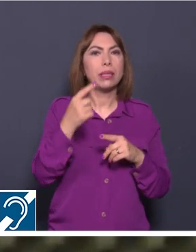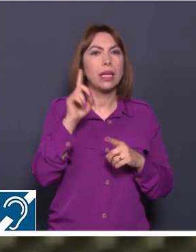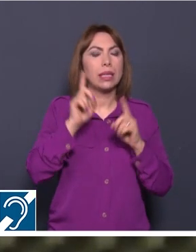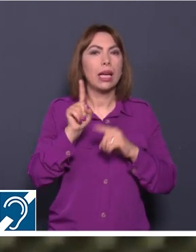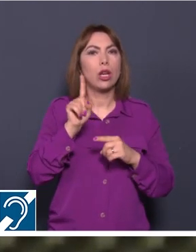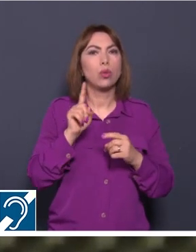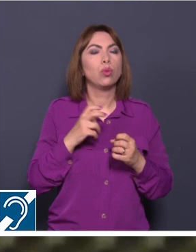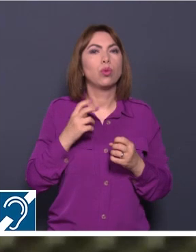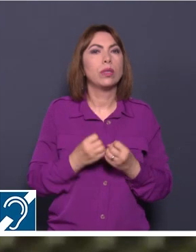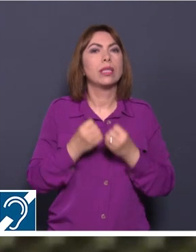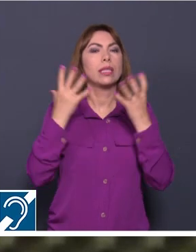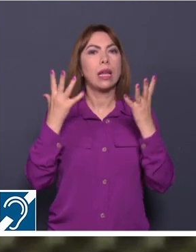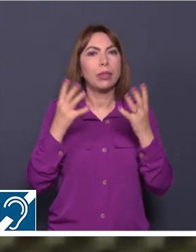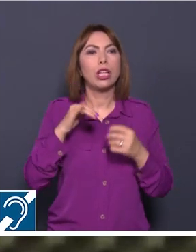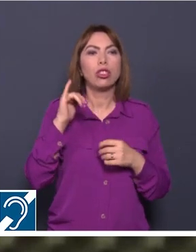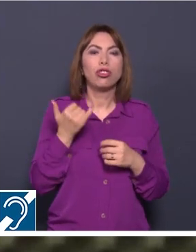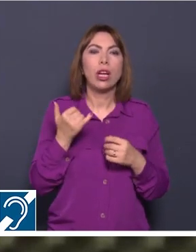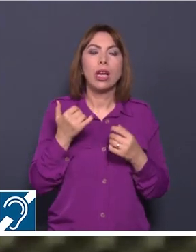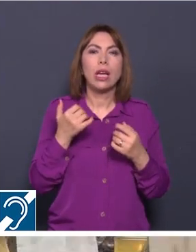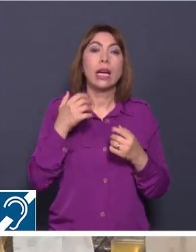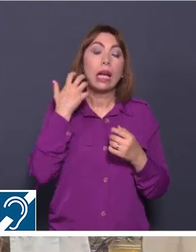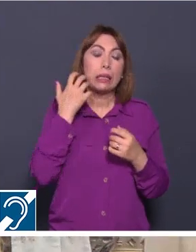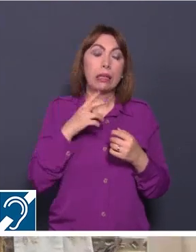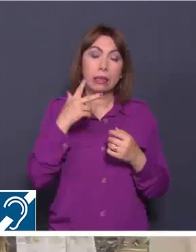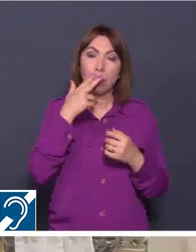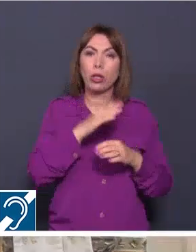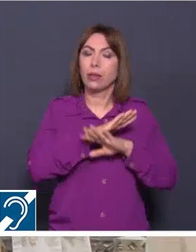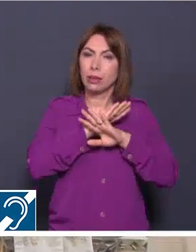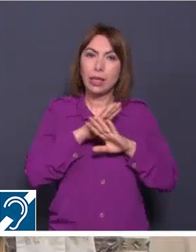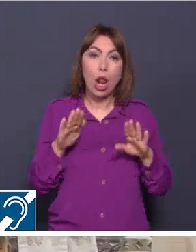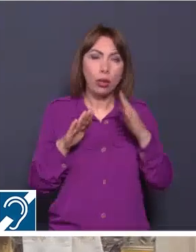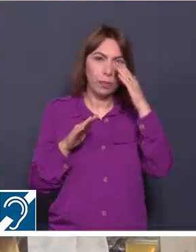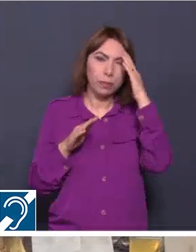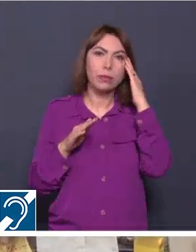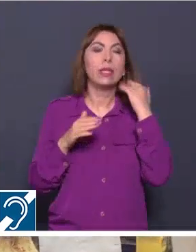nu sărbători, și când e post deloc. Chiar au fost